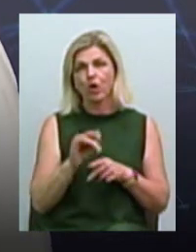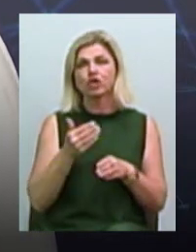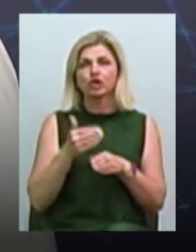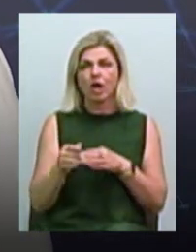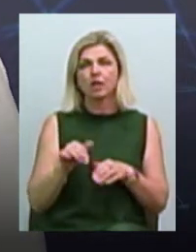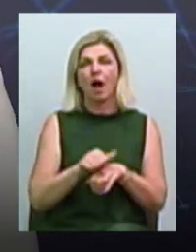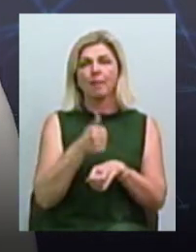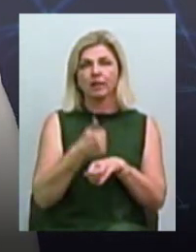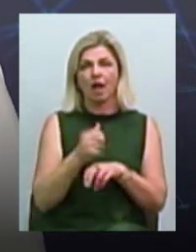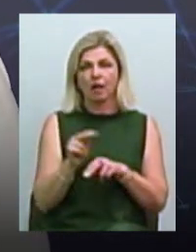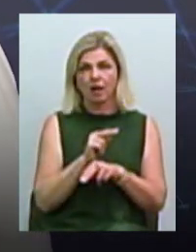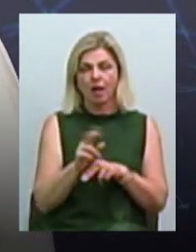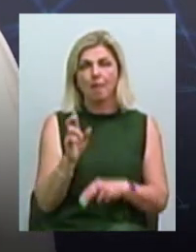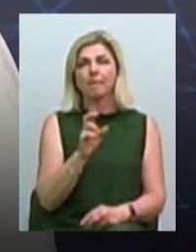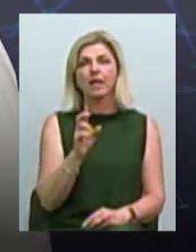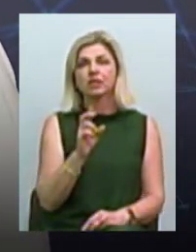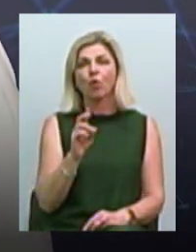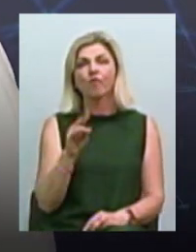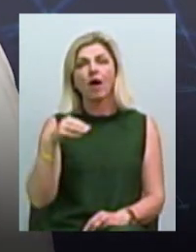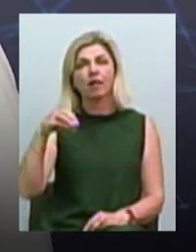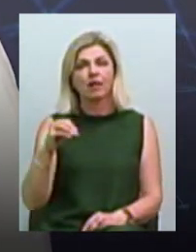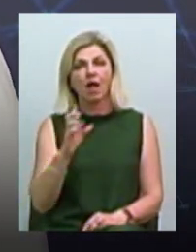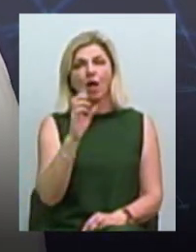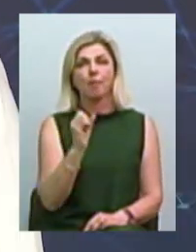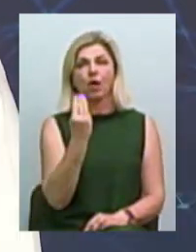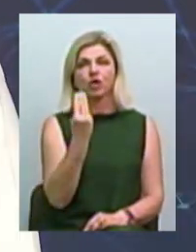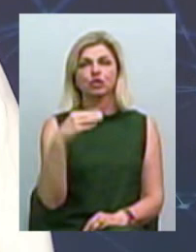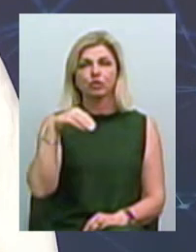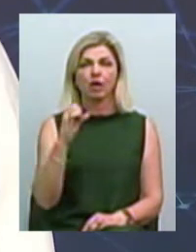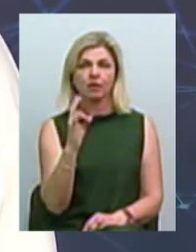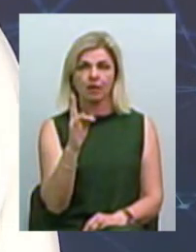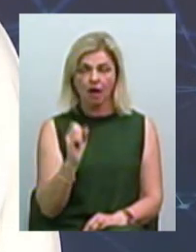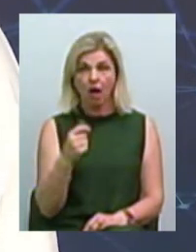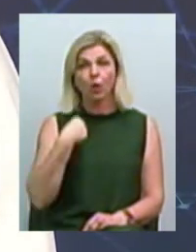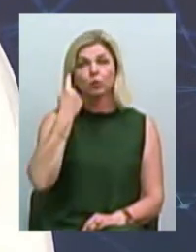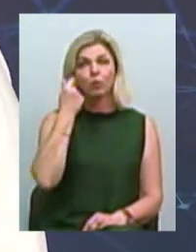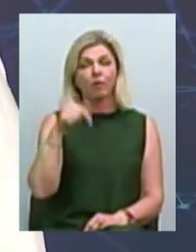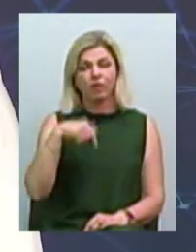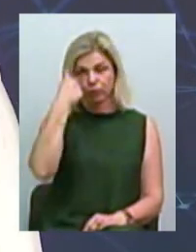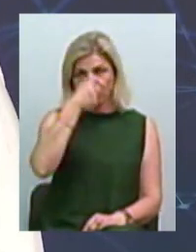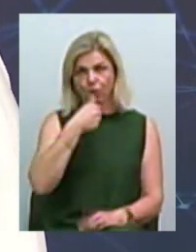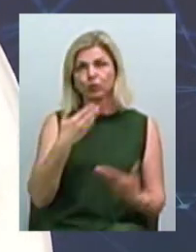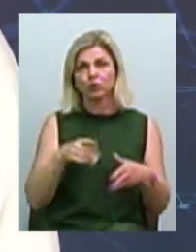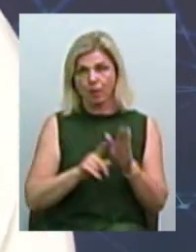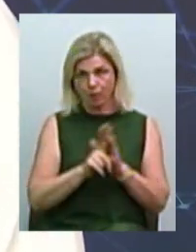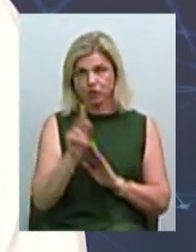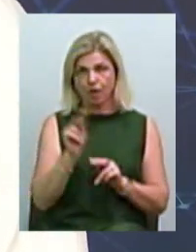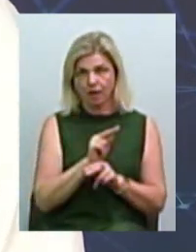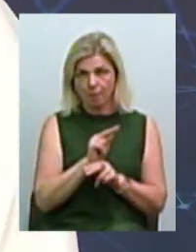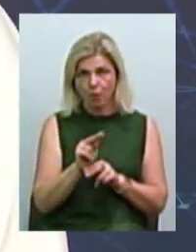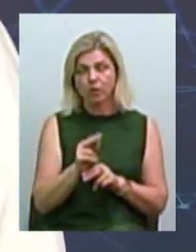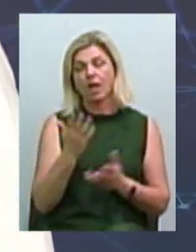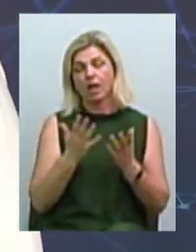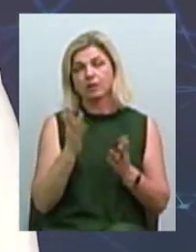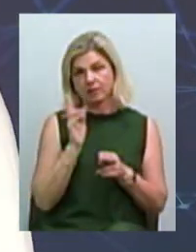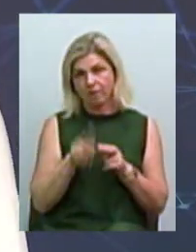дороги березингувати Баштанка. Я думаю, що в цьому році вона вже почнеться ремонт, якщо тендерна процедура завершиться успіхом,